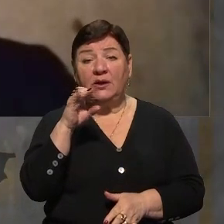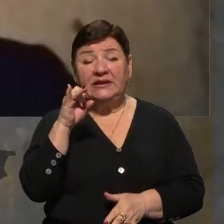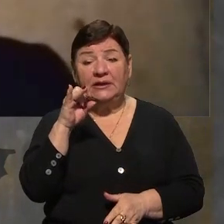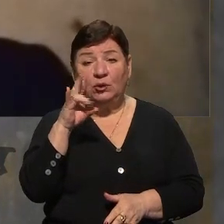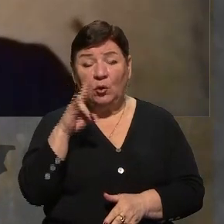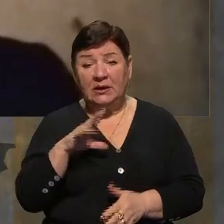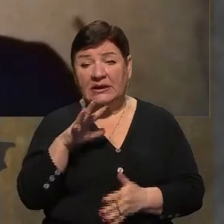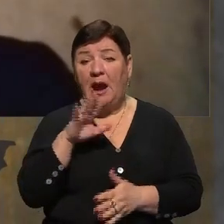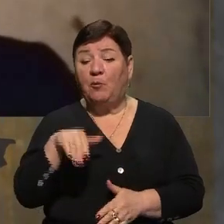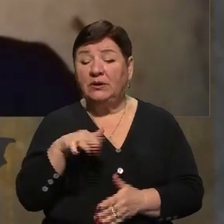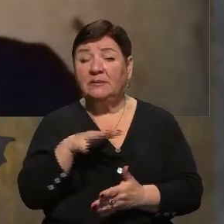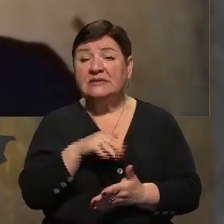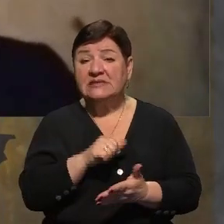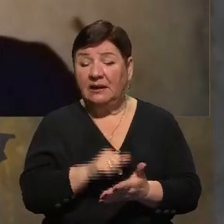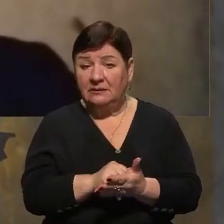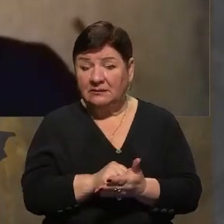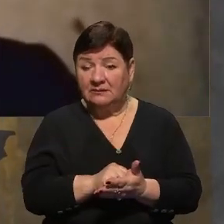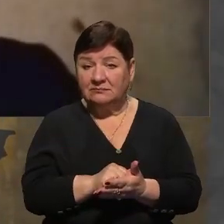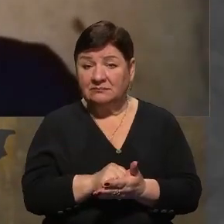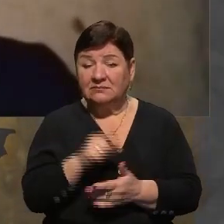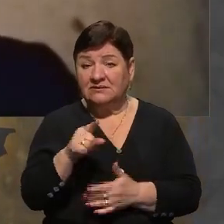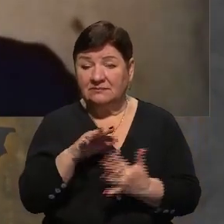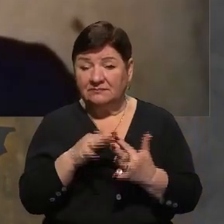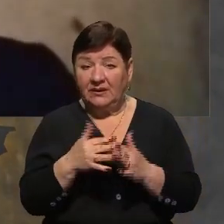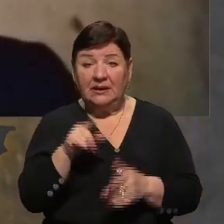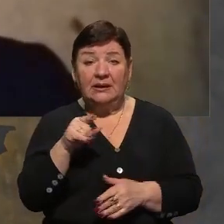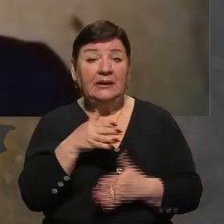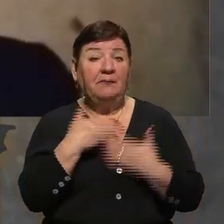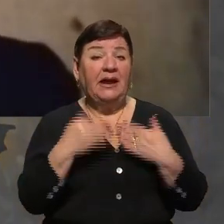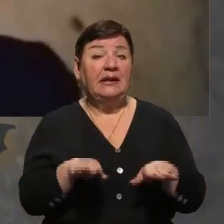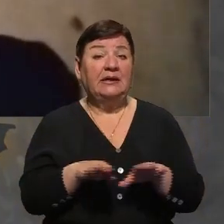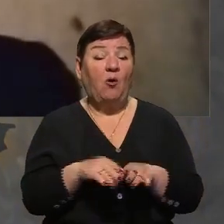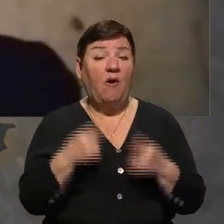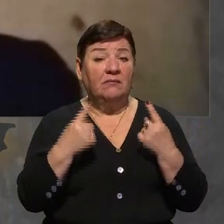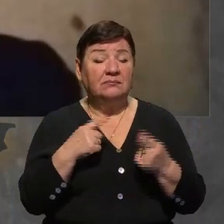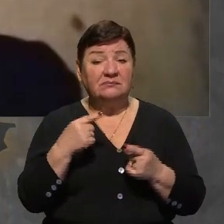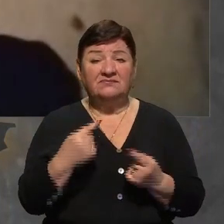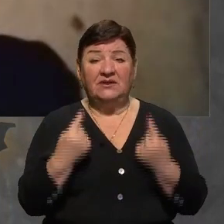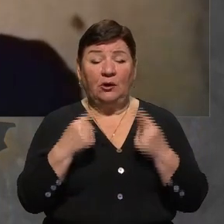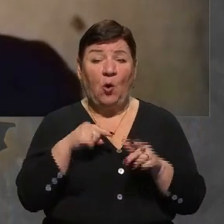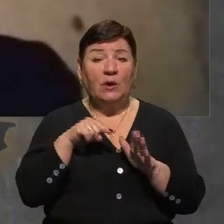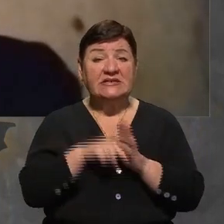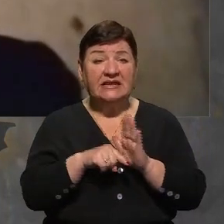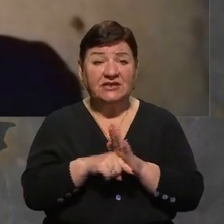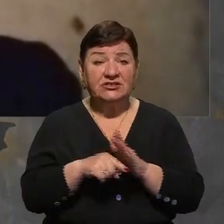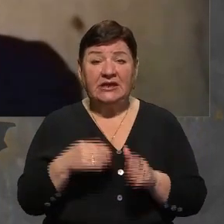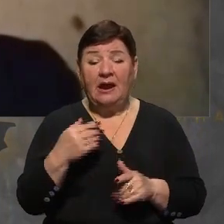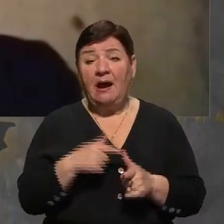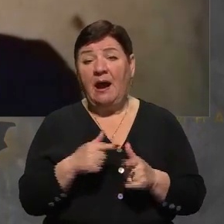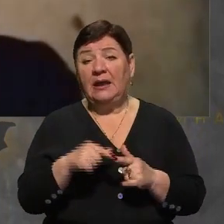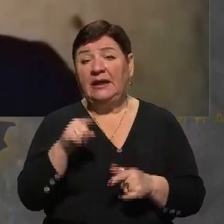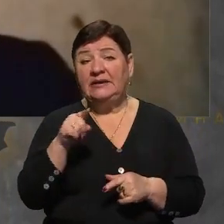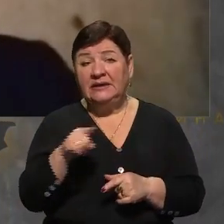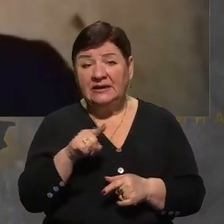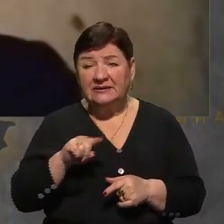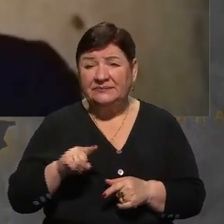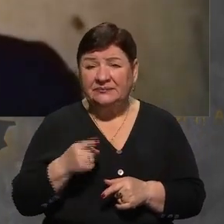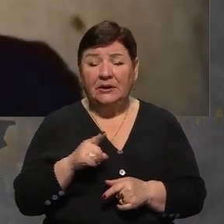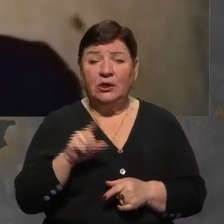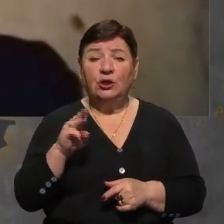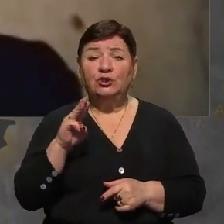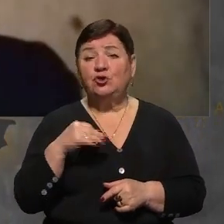його, тому що ну воно там не має дуже великого стратегічного значення, але їх гризе черв'як того, що вони